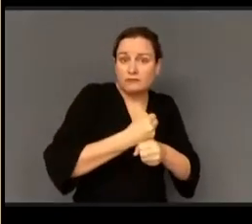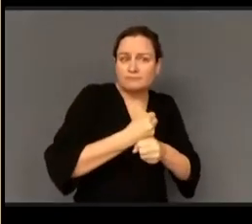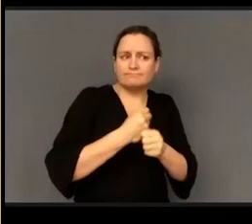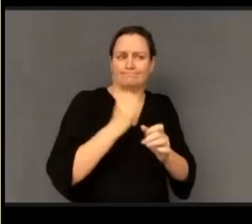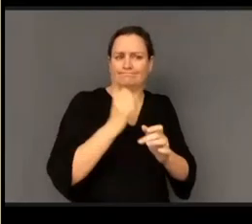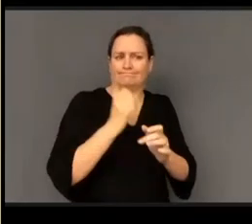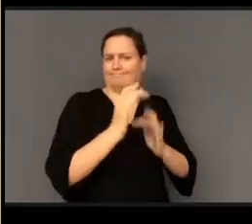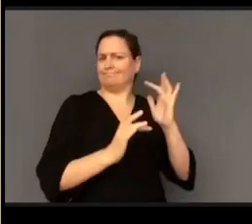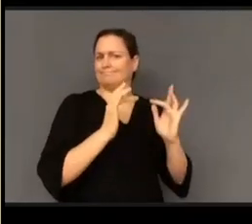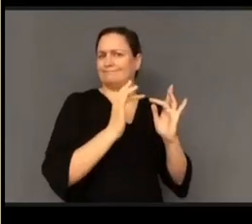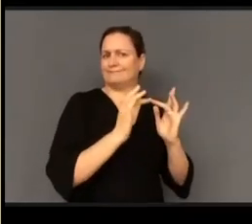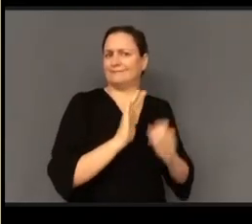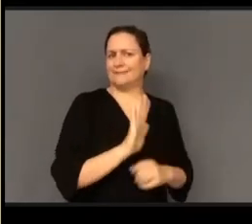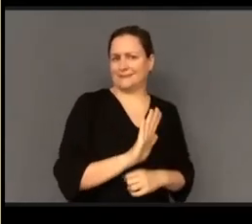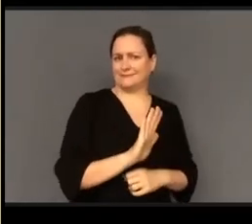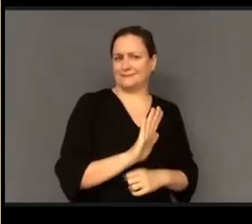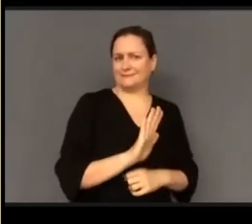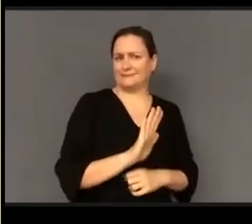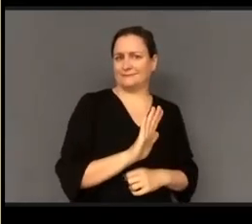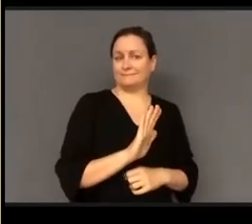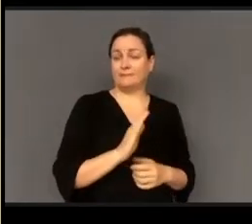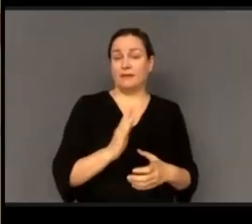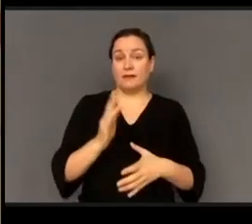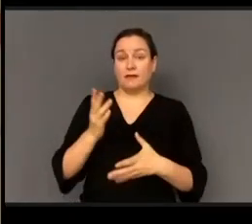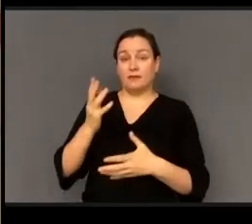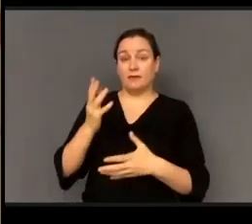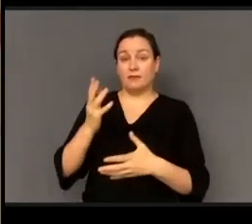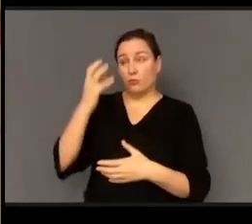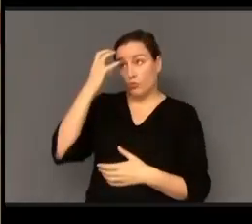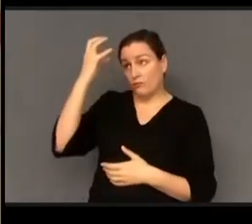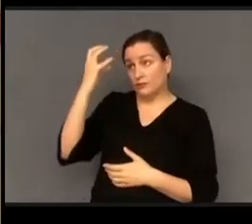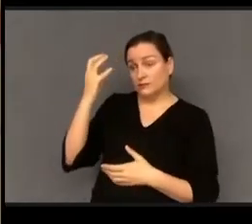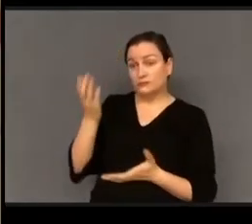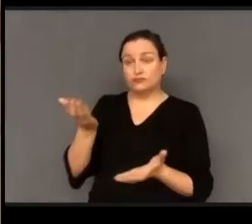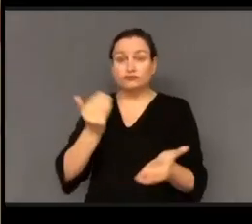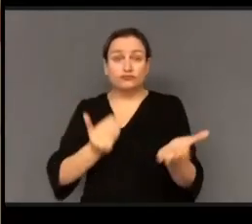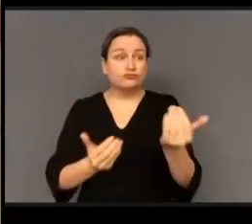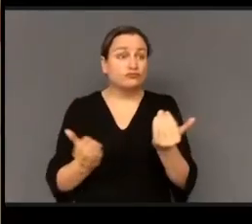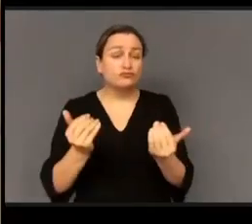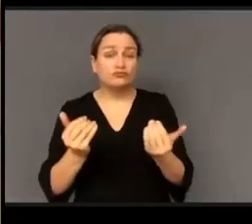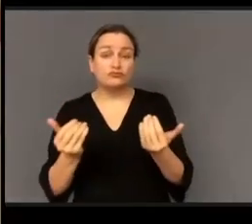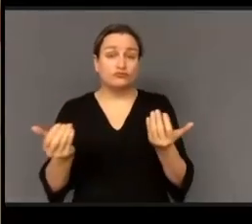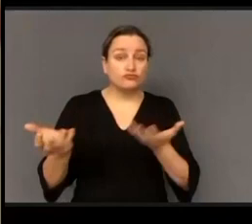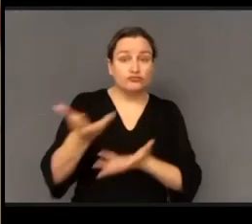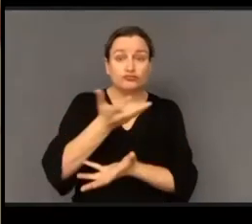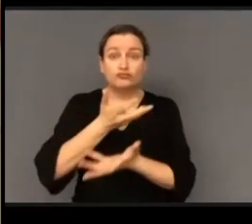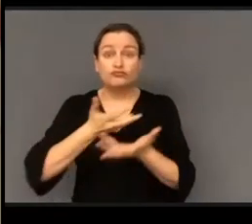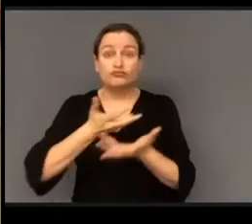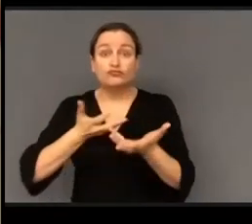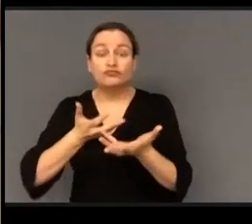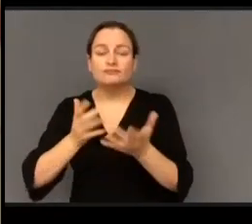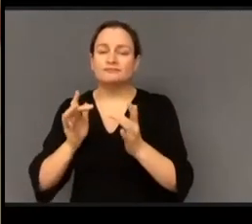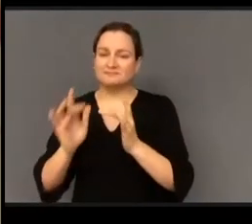également extrêmement important en tant que fondement d'une société démocratique.